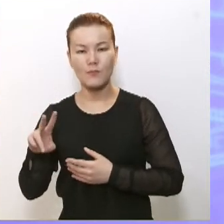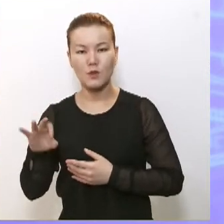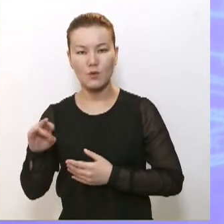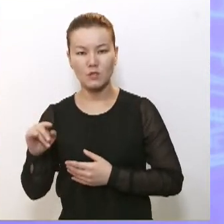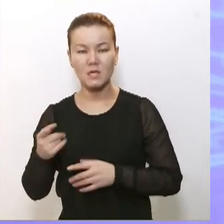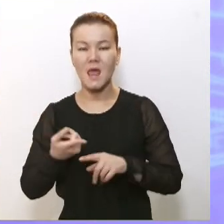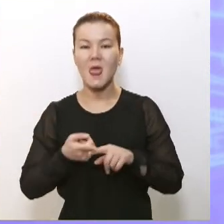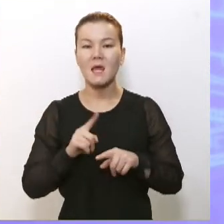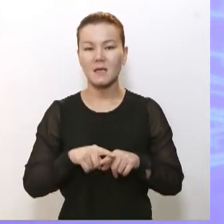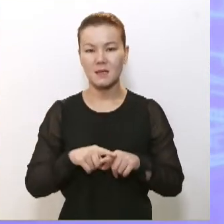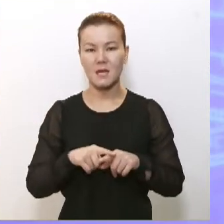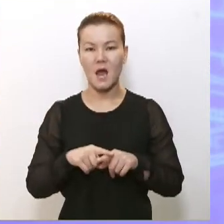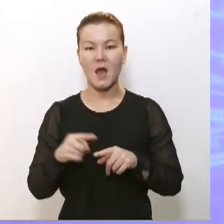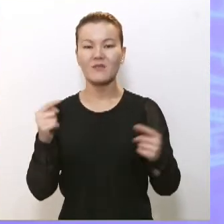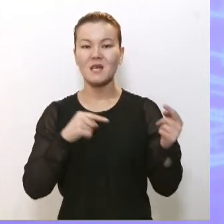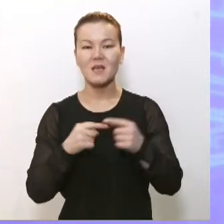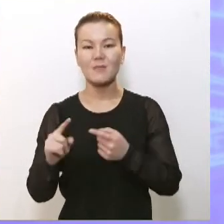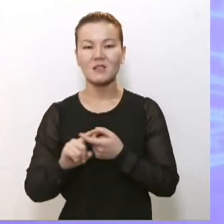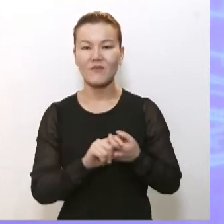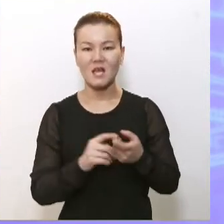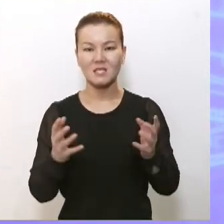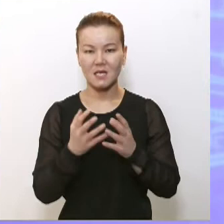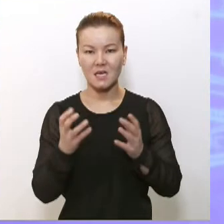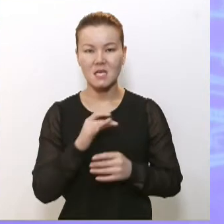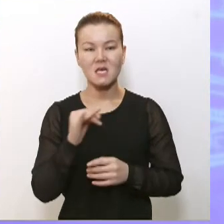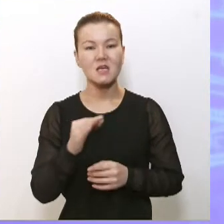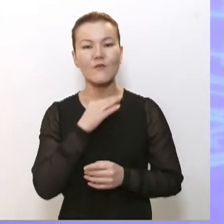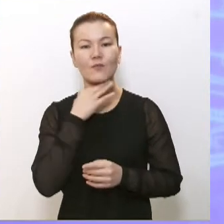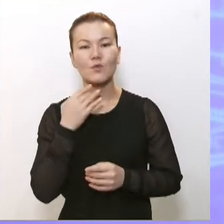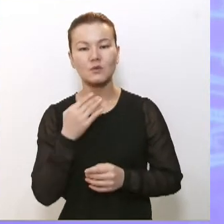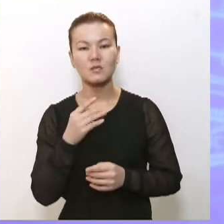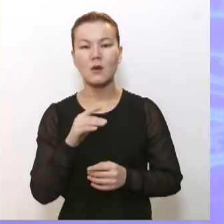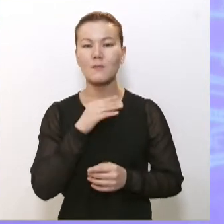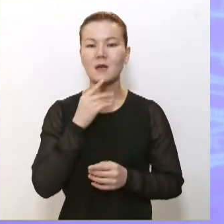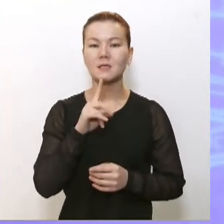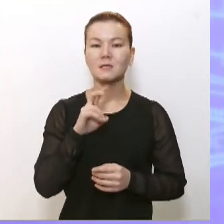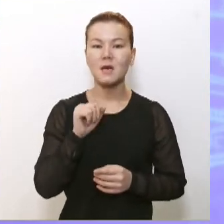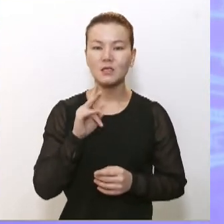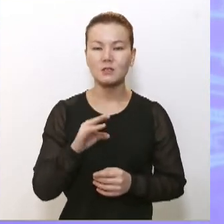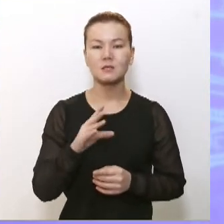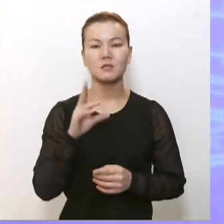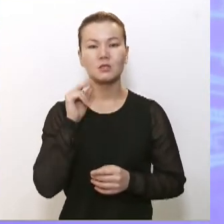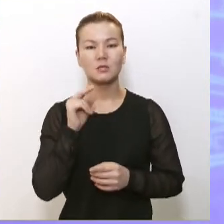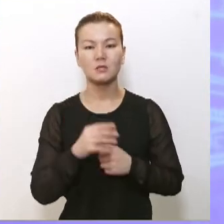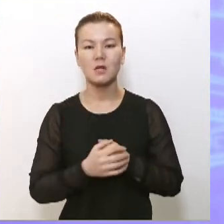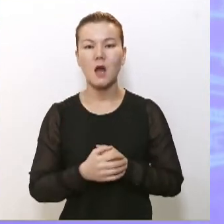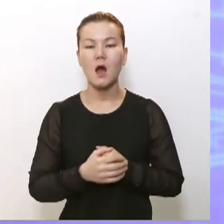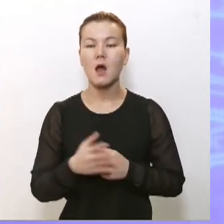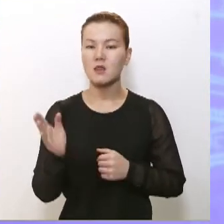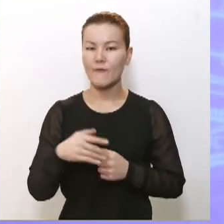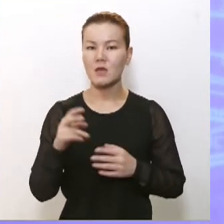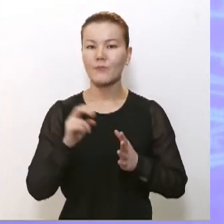взаимосвязь сохраняется и на множестве многозначных чисел давайте